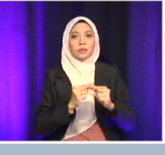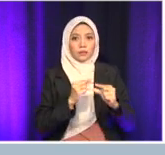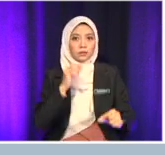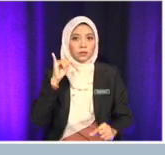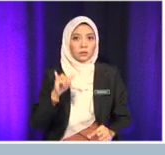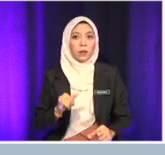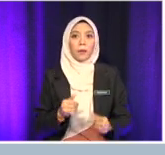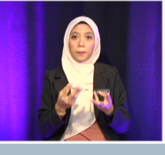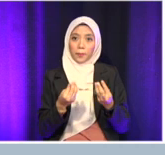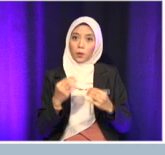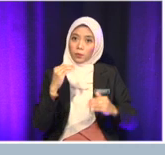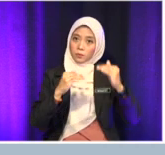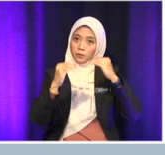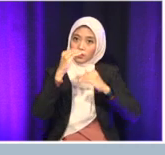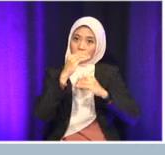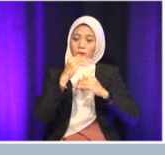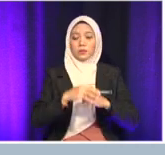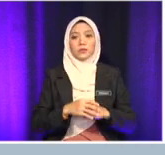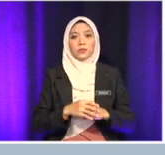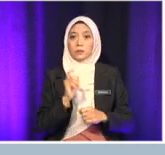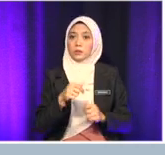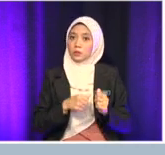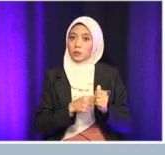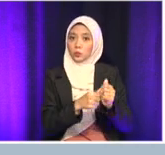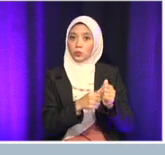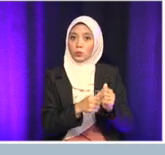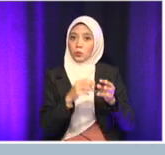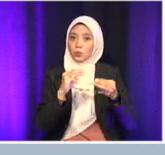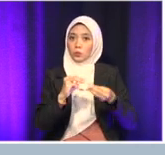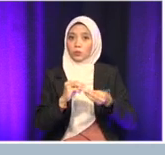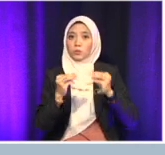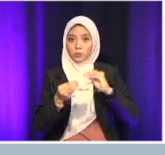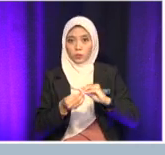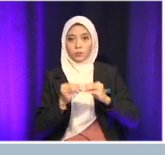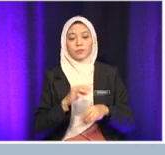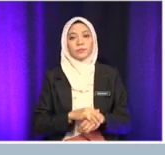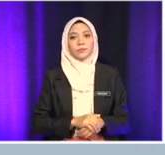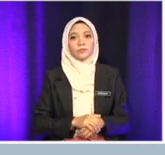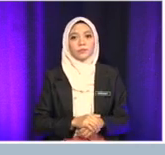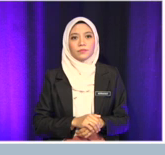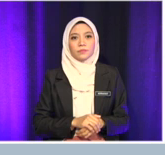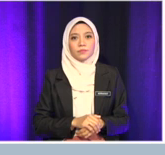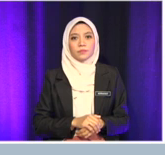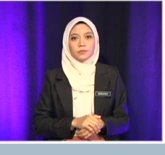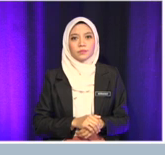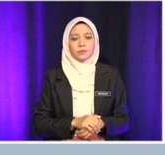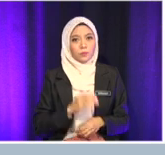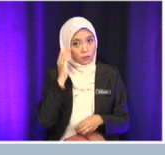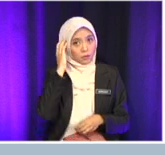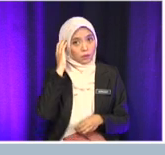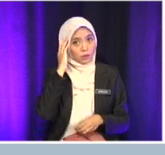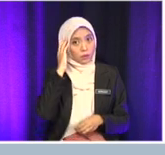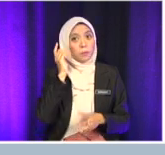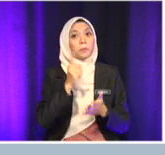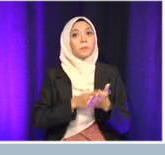lurus lebih besar dan lebih besar daripada X jadi di sini kita tahu gadisan itu adalah garis yang